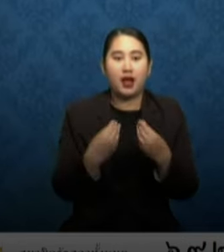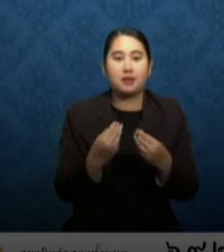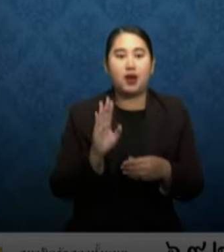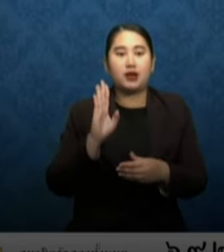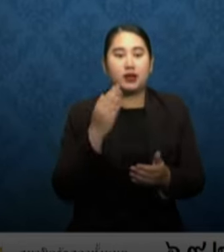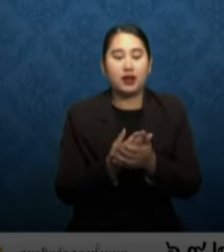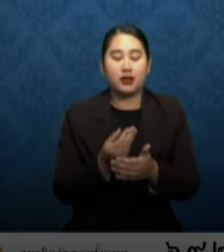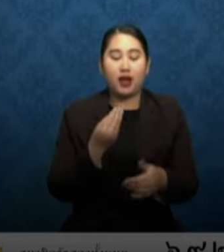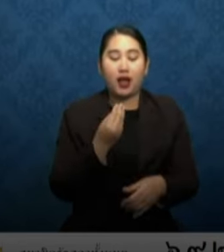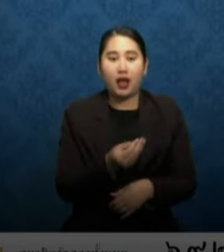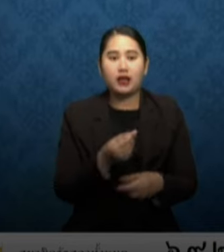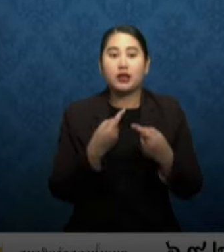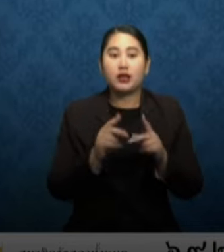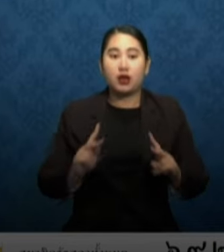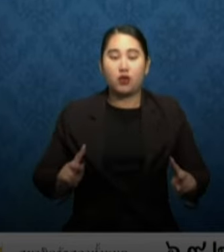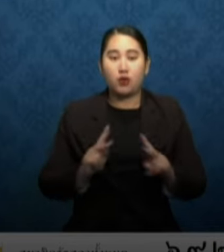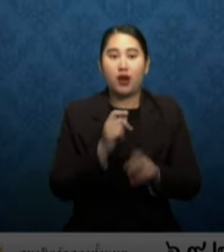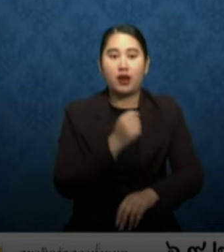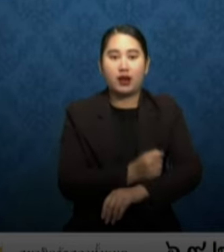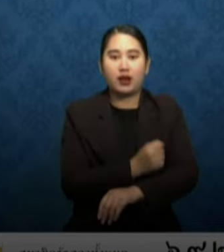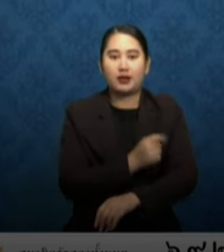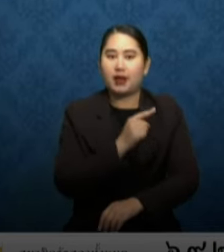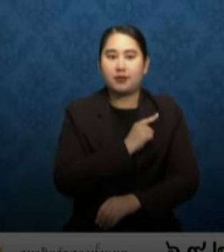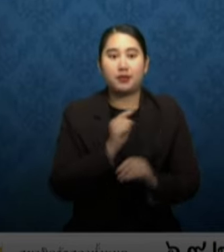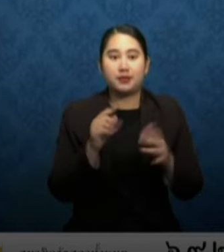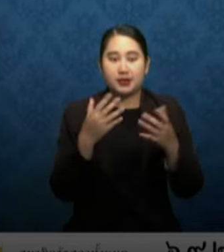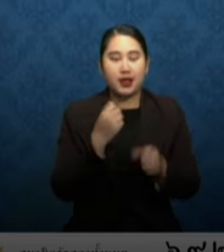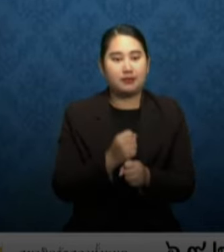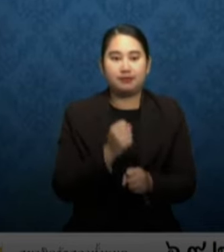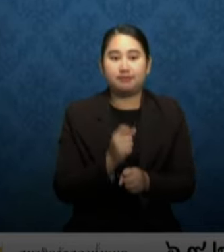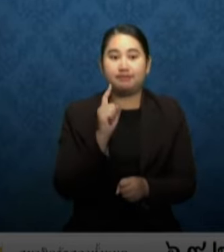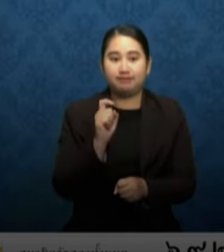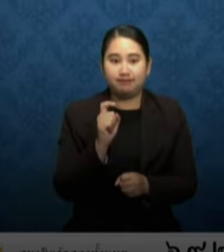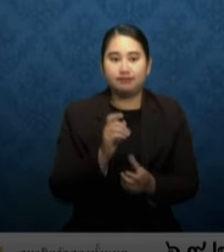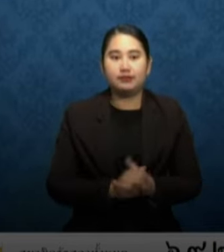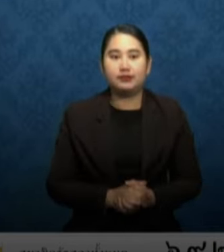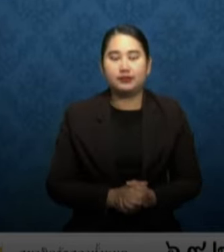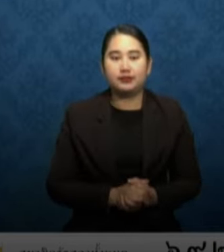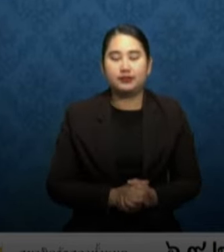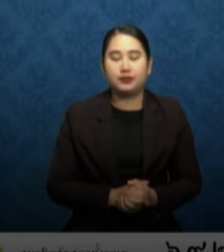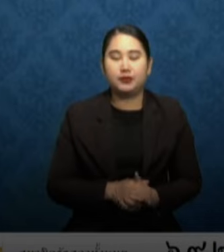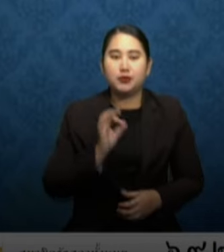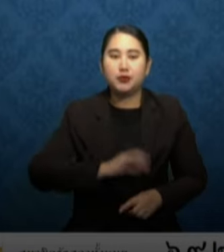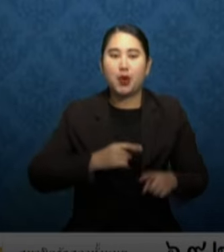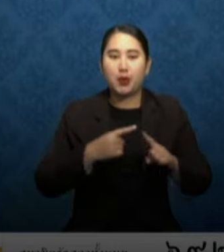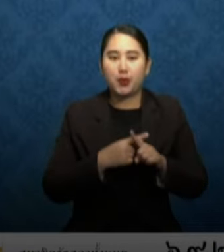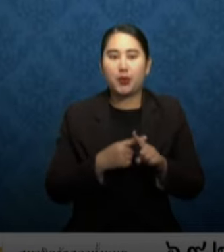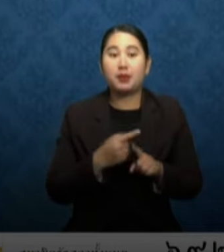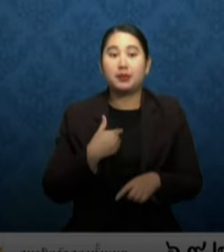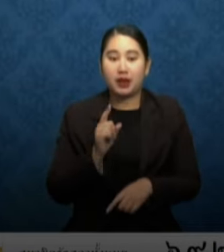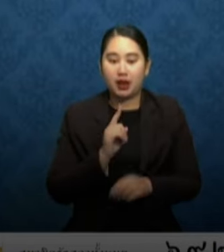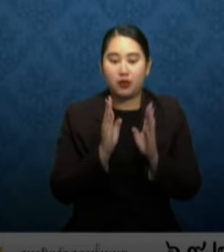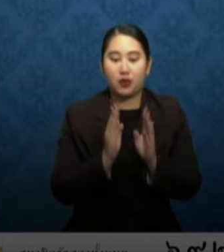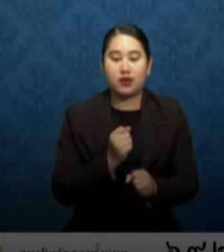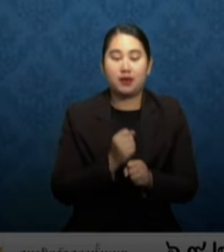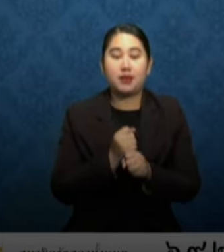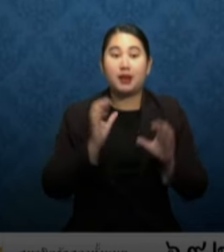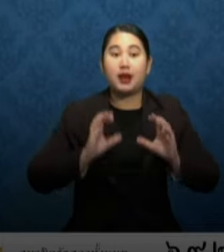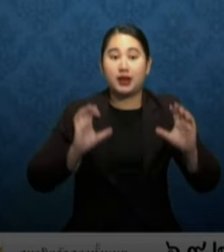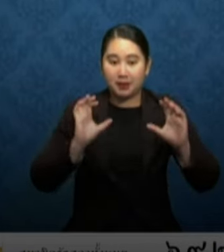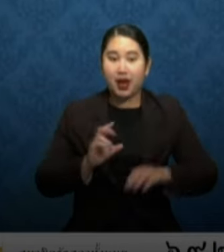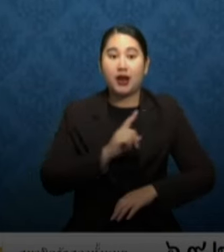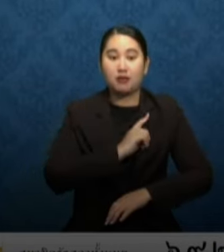จ้างแต่กระทรวงแรงงานไม่สามารถทำได้และที่เจ็บปวดยิ่งกว่านั้นก็คือมีเจ้าหน้าที่รัฐนั่งอยู่